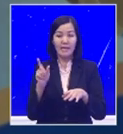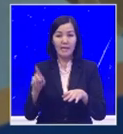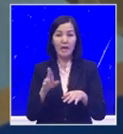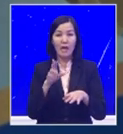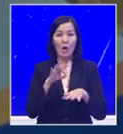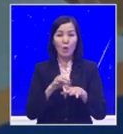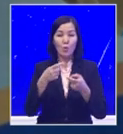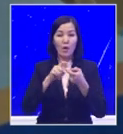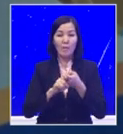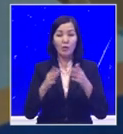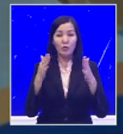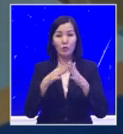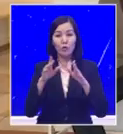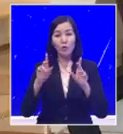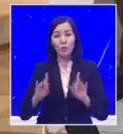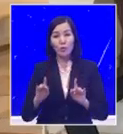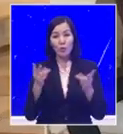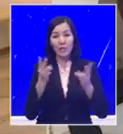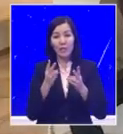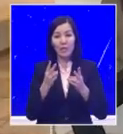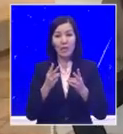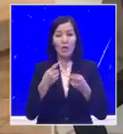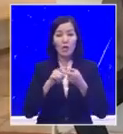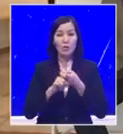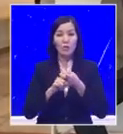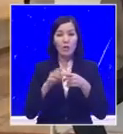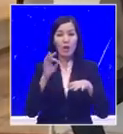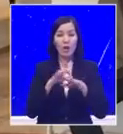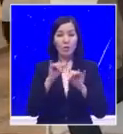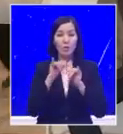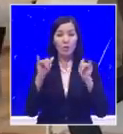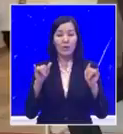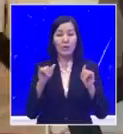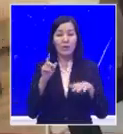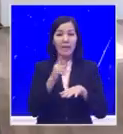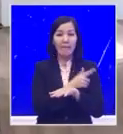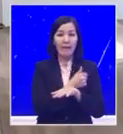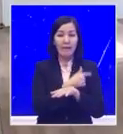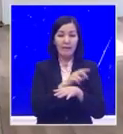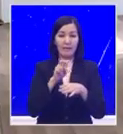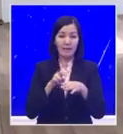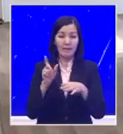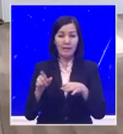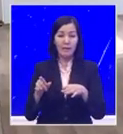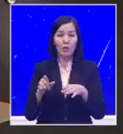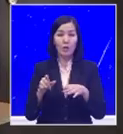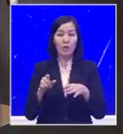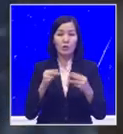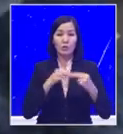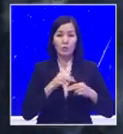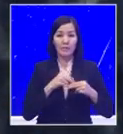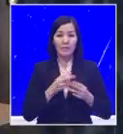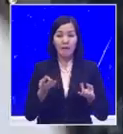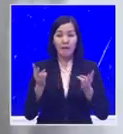байланысты тұрғындардан үйден шықпауға шақырады. Елде жұқпалы індет өршіген шақта ақ халаттылар сіз үшін жұмыста қалдық, біз үшін үйде